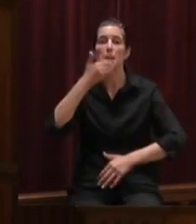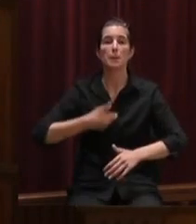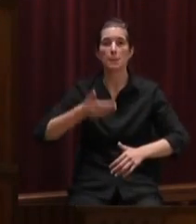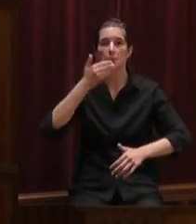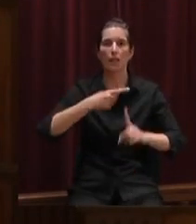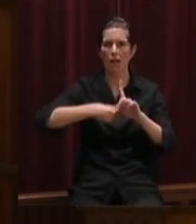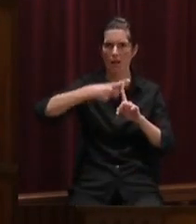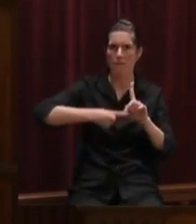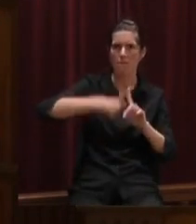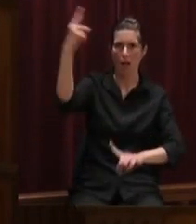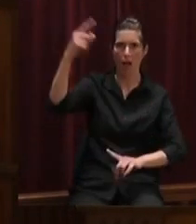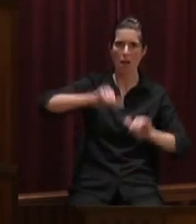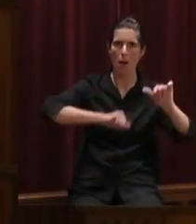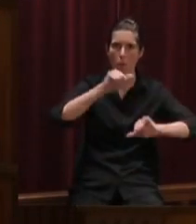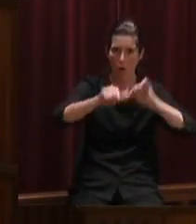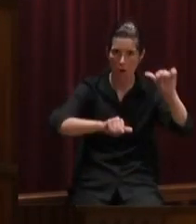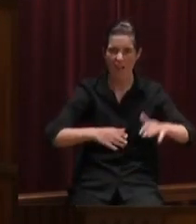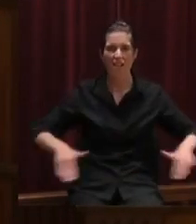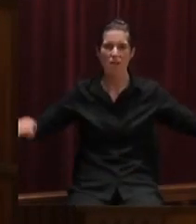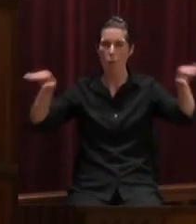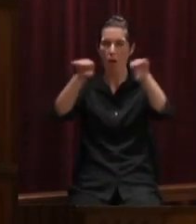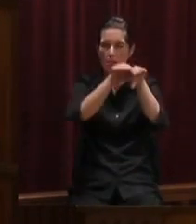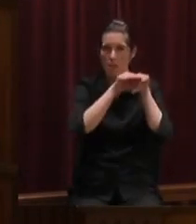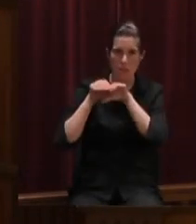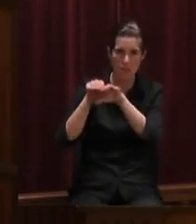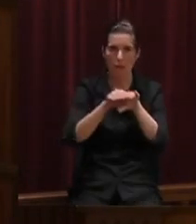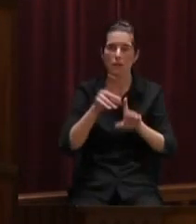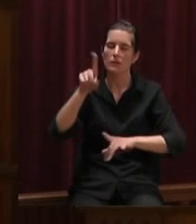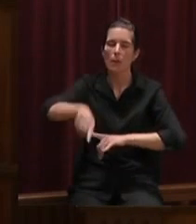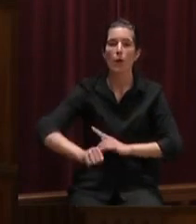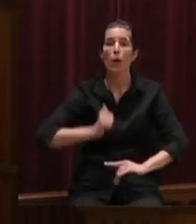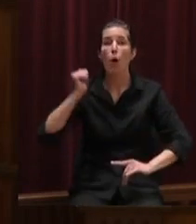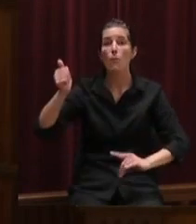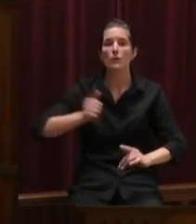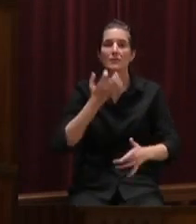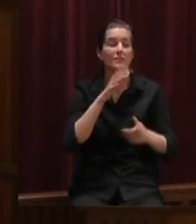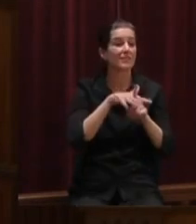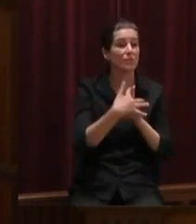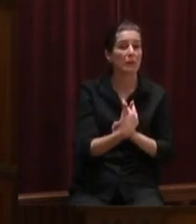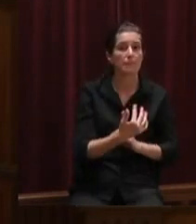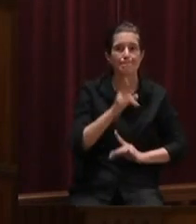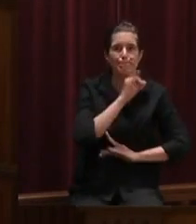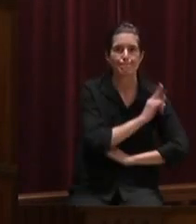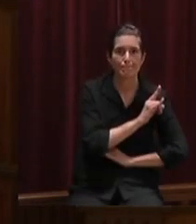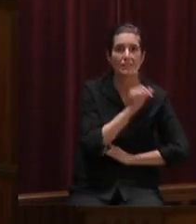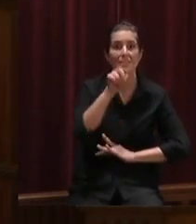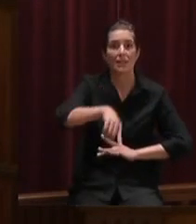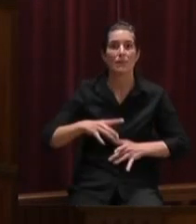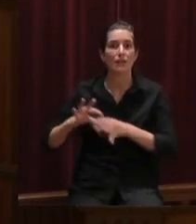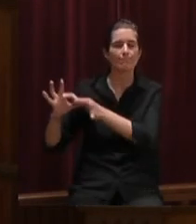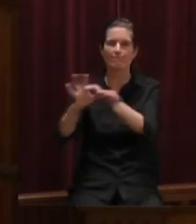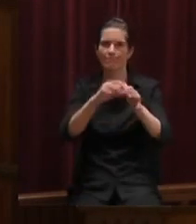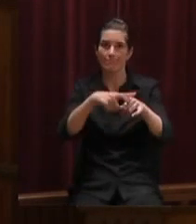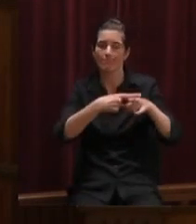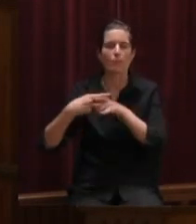progrés per tots i igualtat sempre, oportunitats en els pitjors moments i convivència en la cohesió, en l'equitat i la